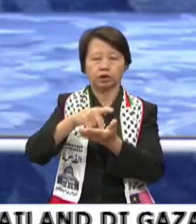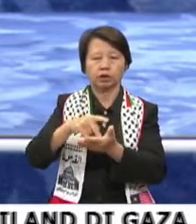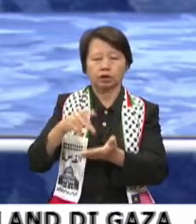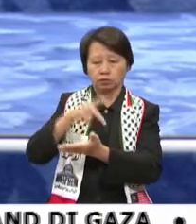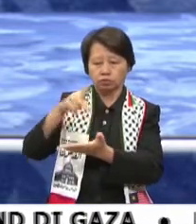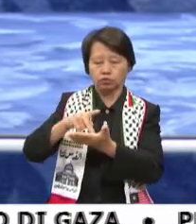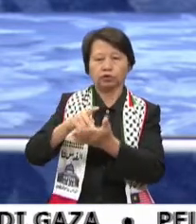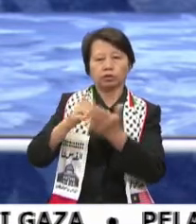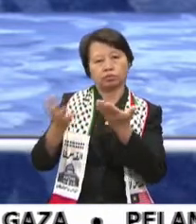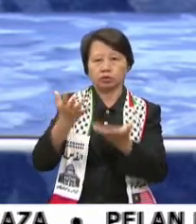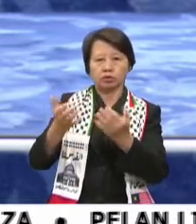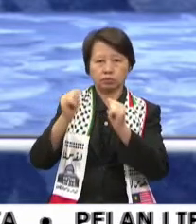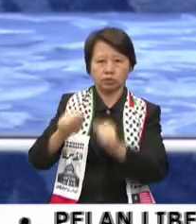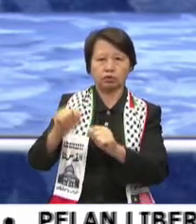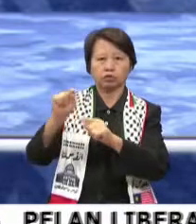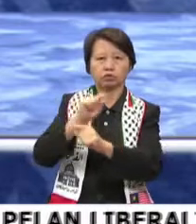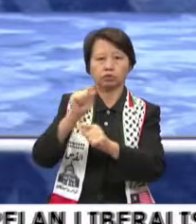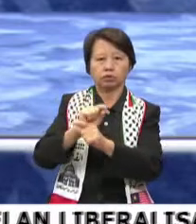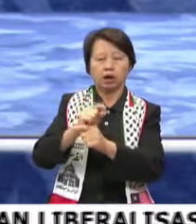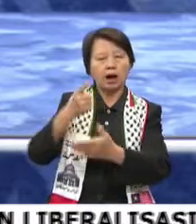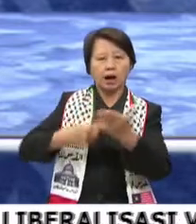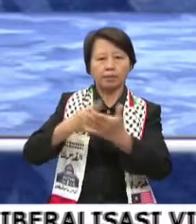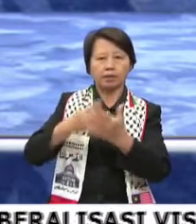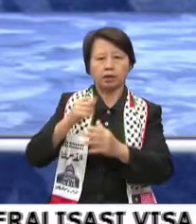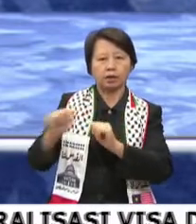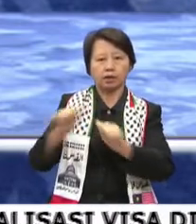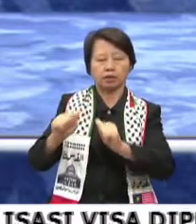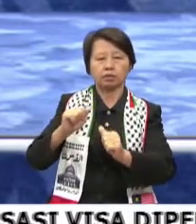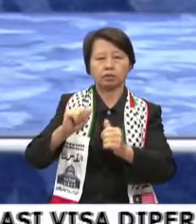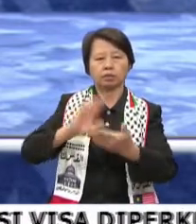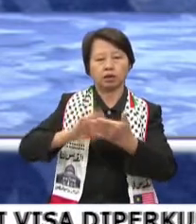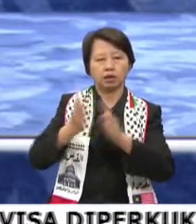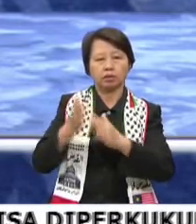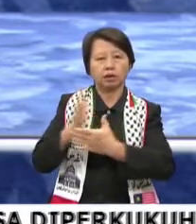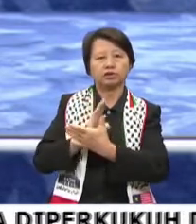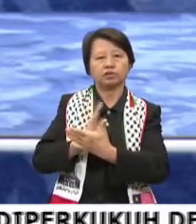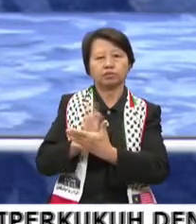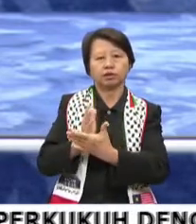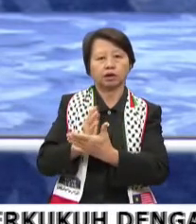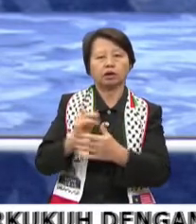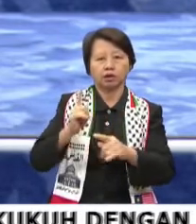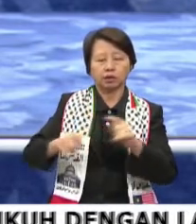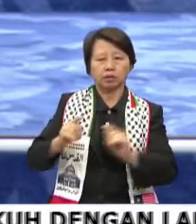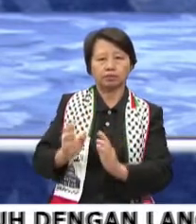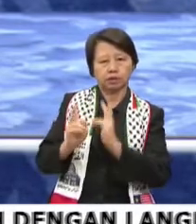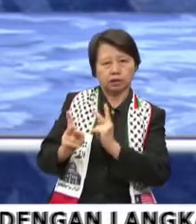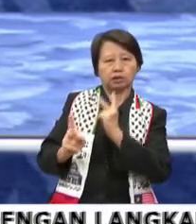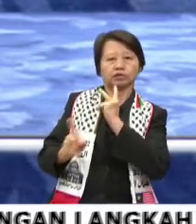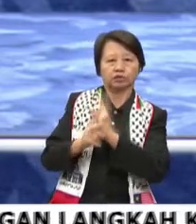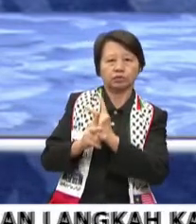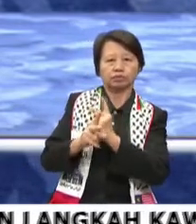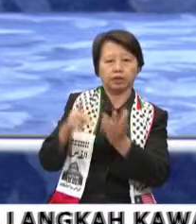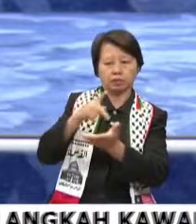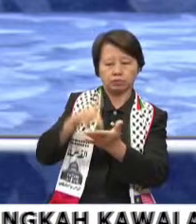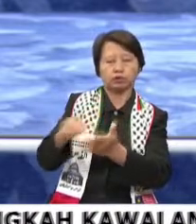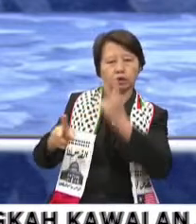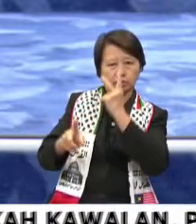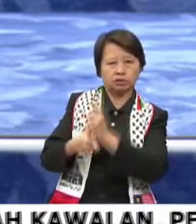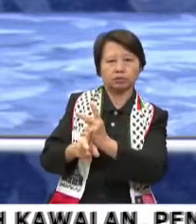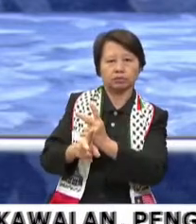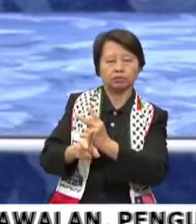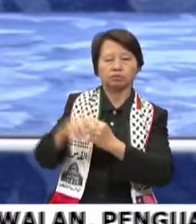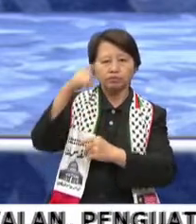pusat ini boleh mungkin gunakan apa-apa kegiatan komuniti sementara tetapi direserve dengan